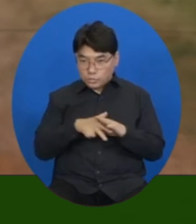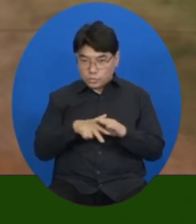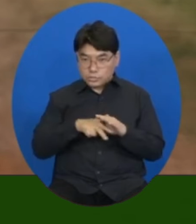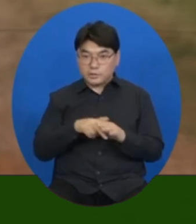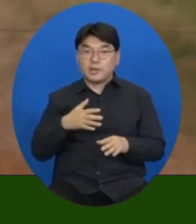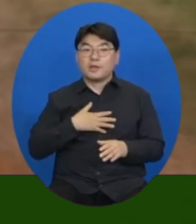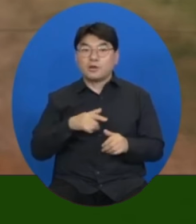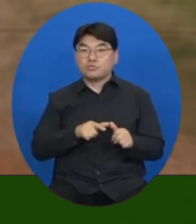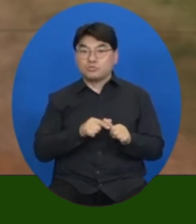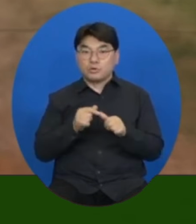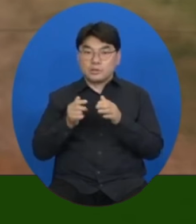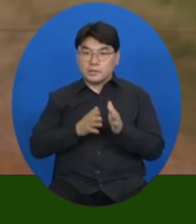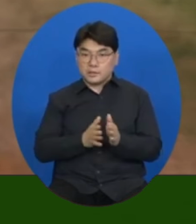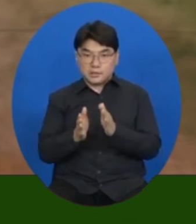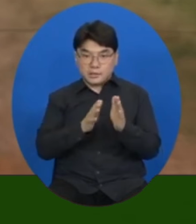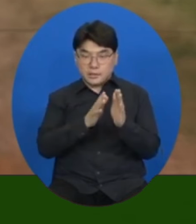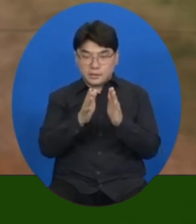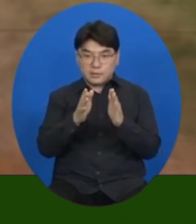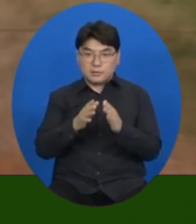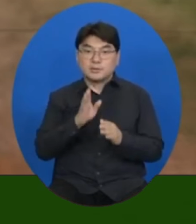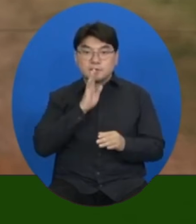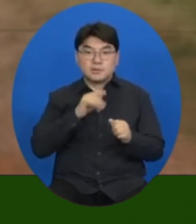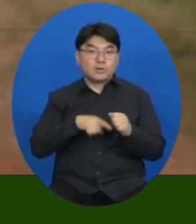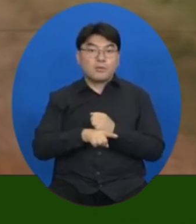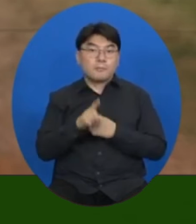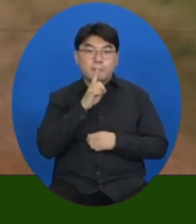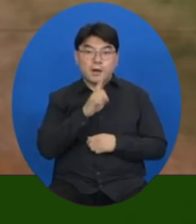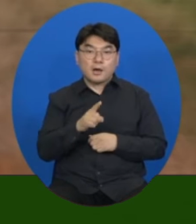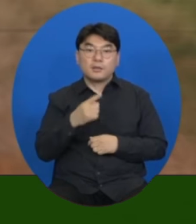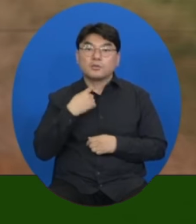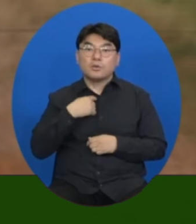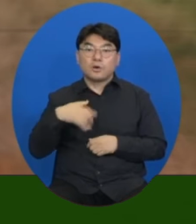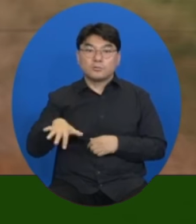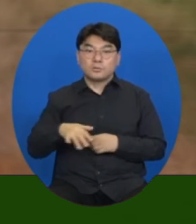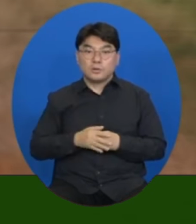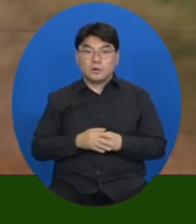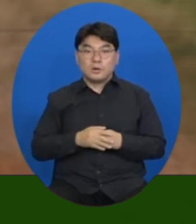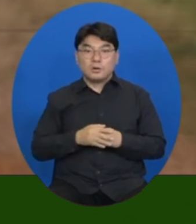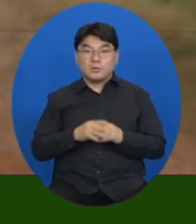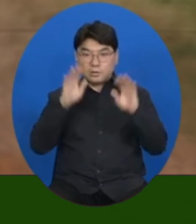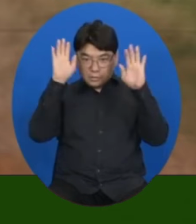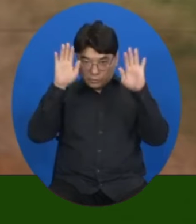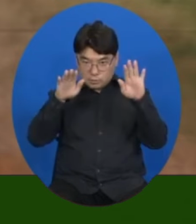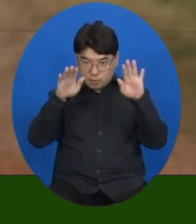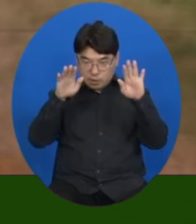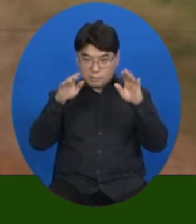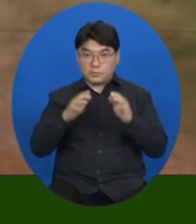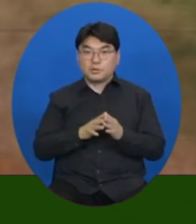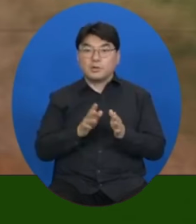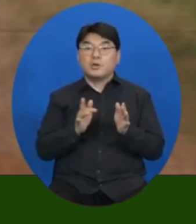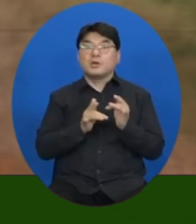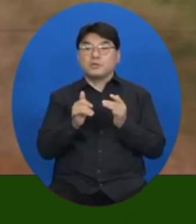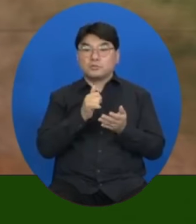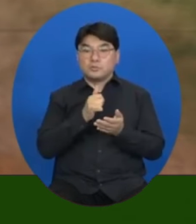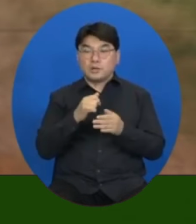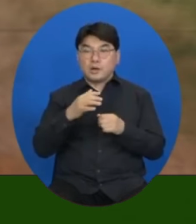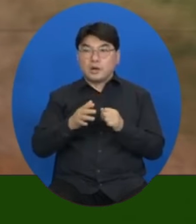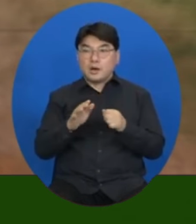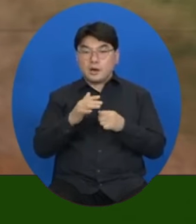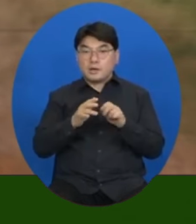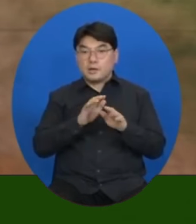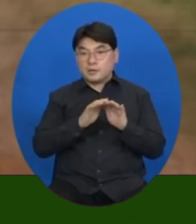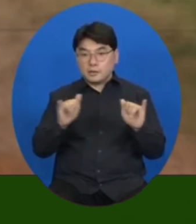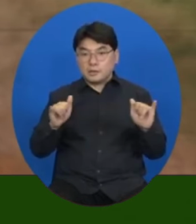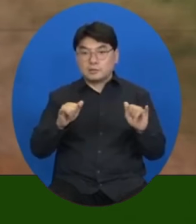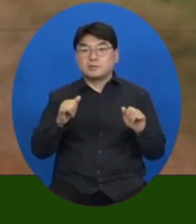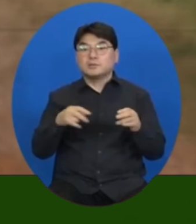진리다 말하지 않습니다 이슬람에서는 어떤 인간도 신이 될 수 없거든요 근데 예수님은 인간이